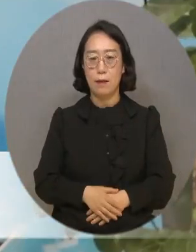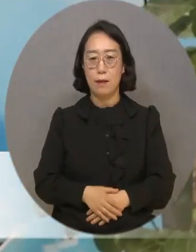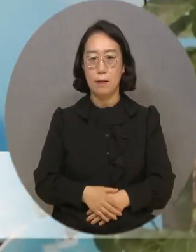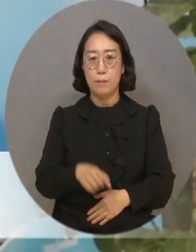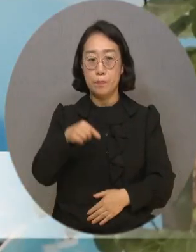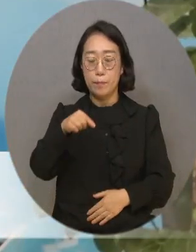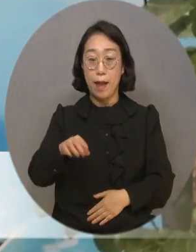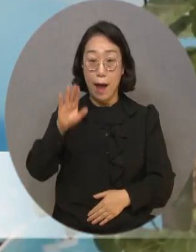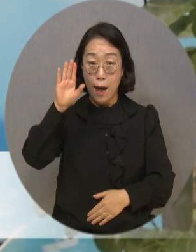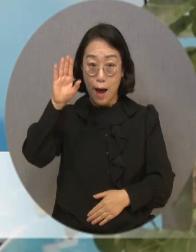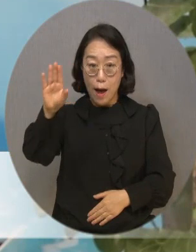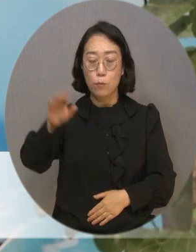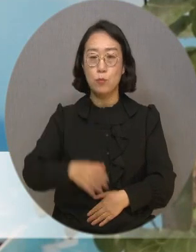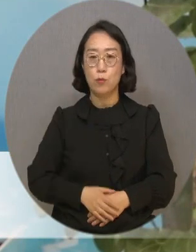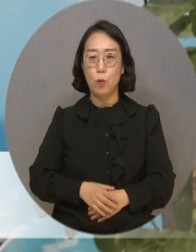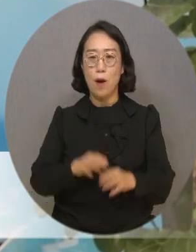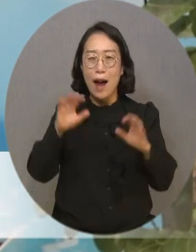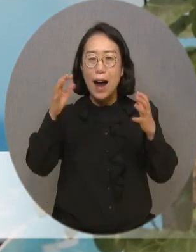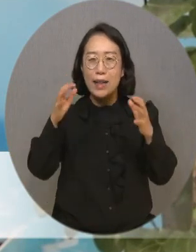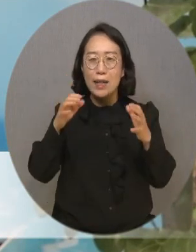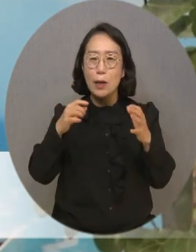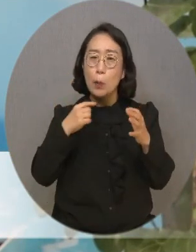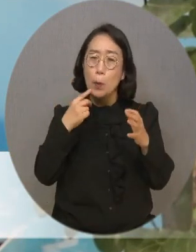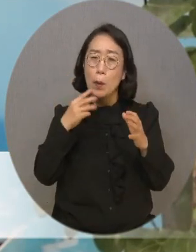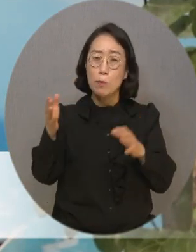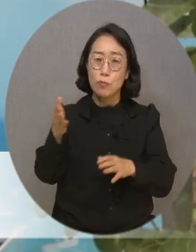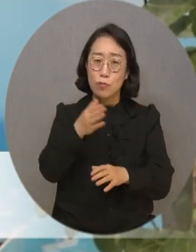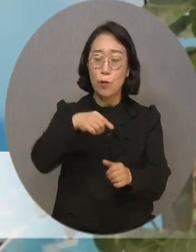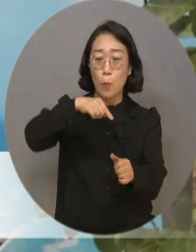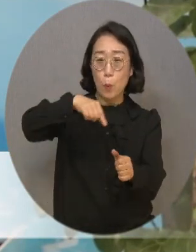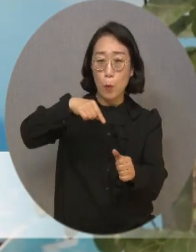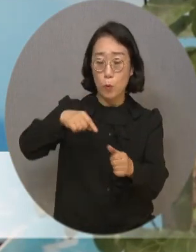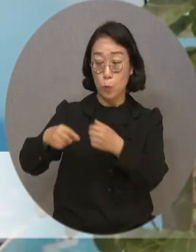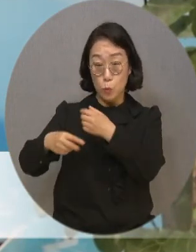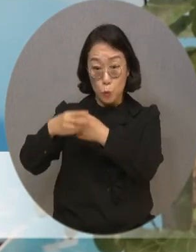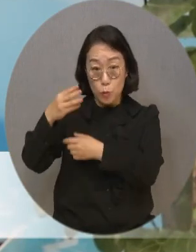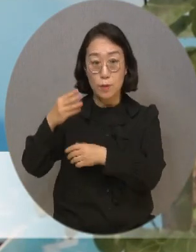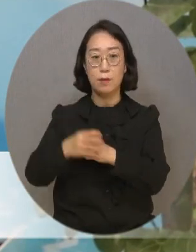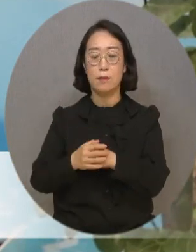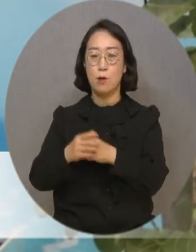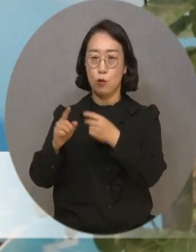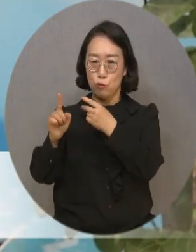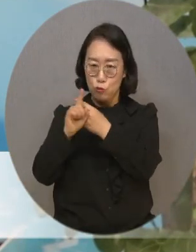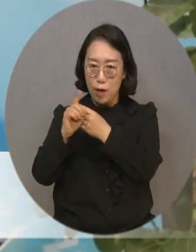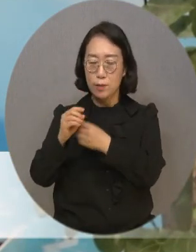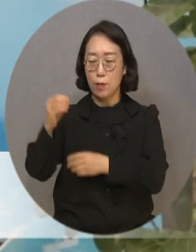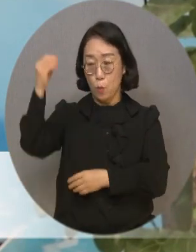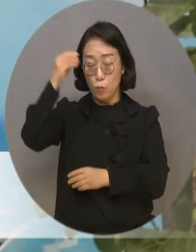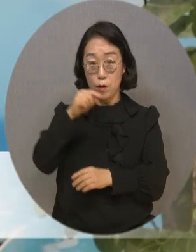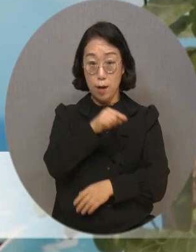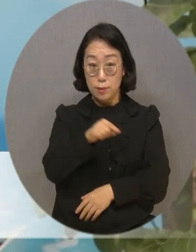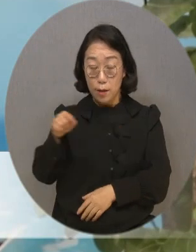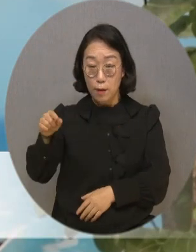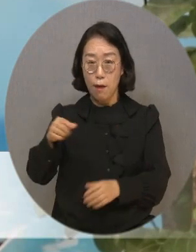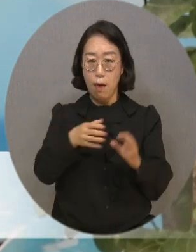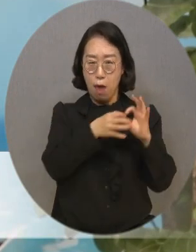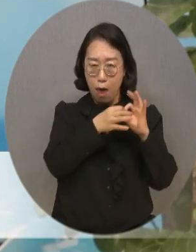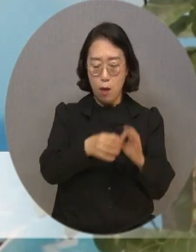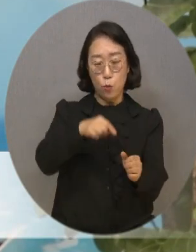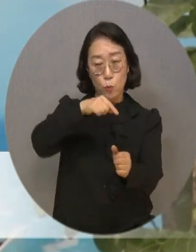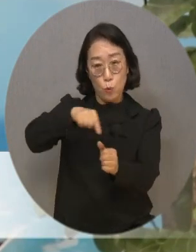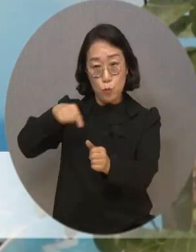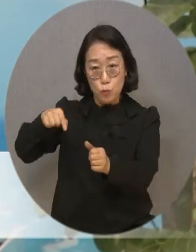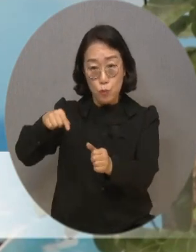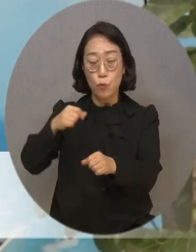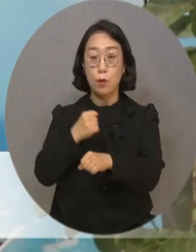교육원에서 앞으로 나아가서 유아 때부터 나아가 초등학생, 중학생, 고등학생까지 전문 교육을